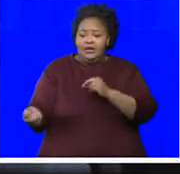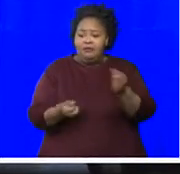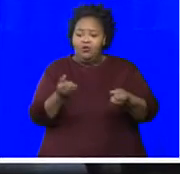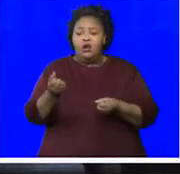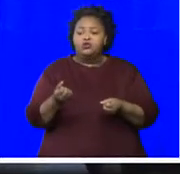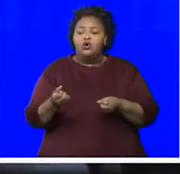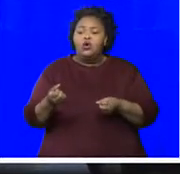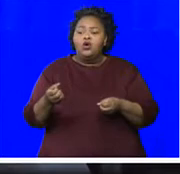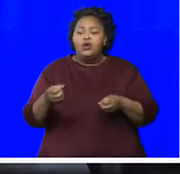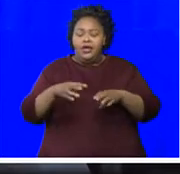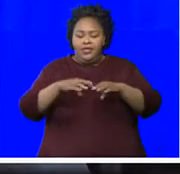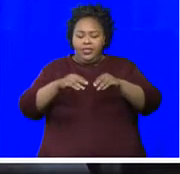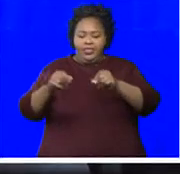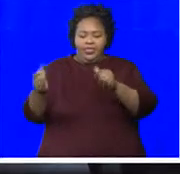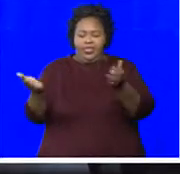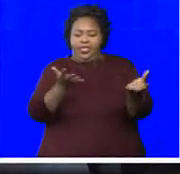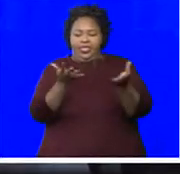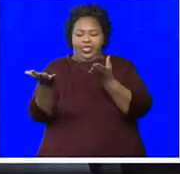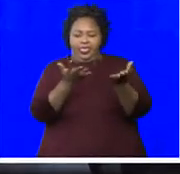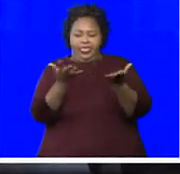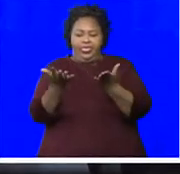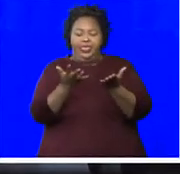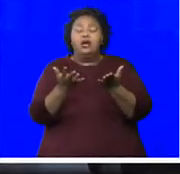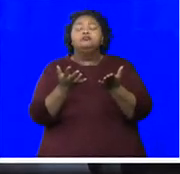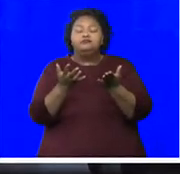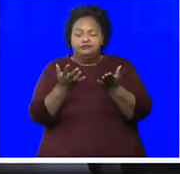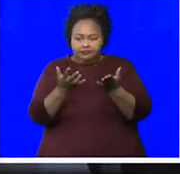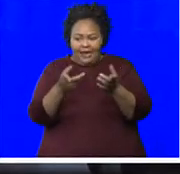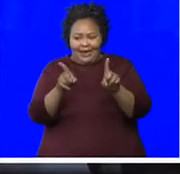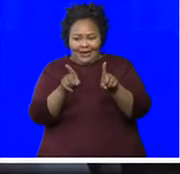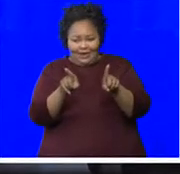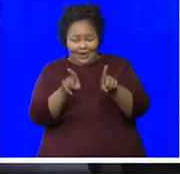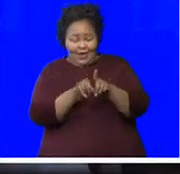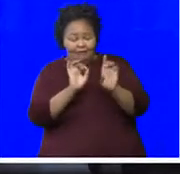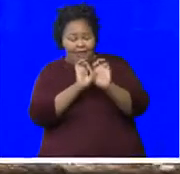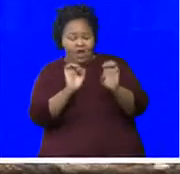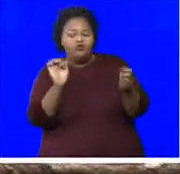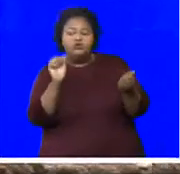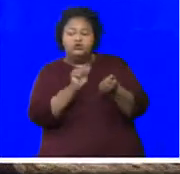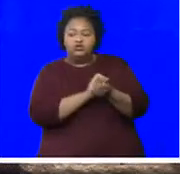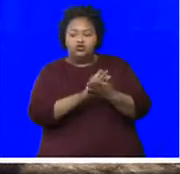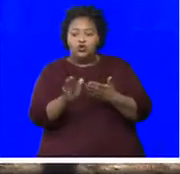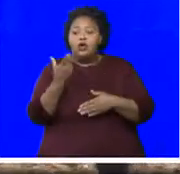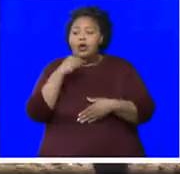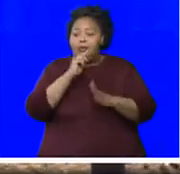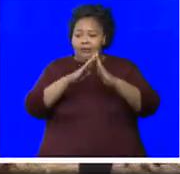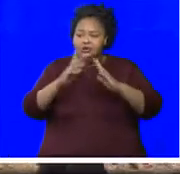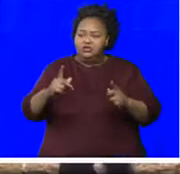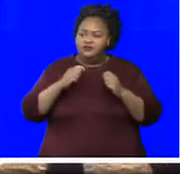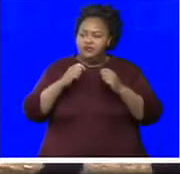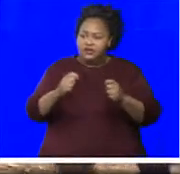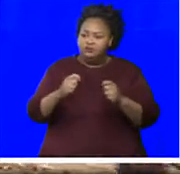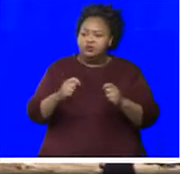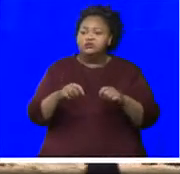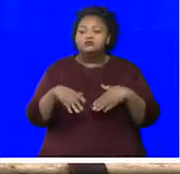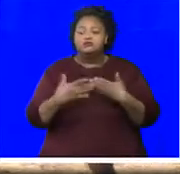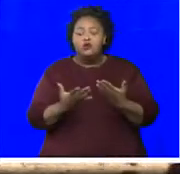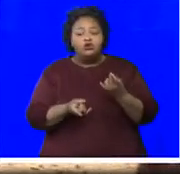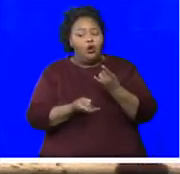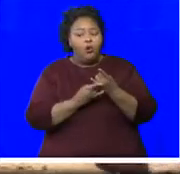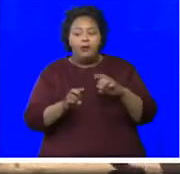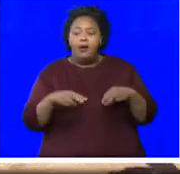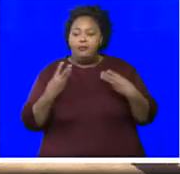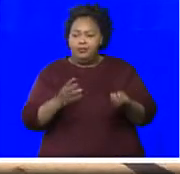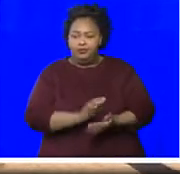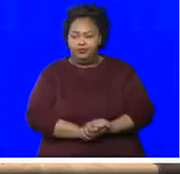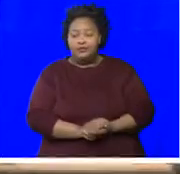ubhekale kuyakhalwa kepha ke litiko litimisele kubambisana naso sonke sive semaswadi uceleke ukuthi isive sibabeketelele balitiko